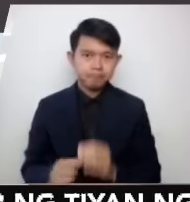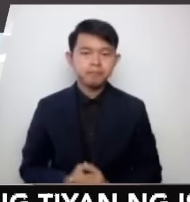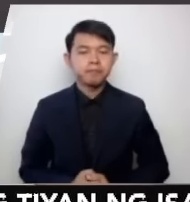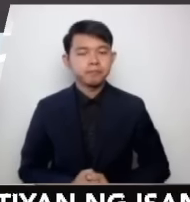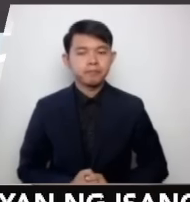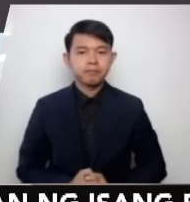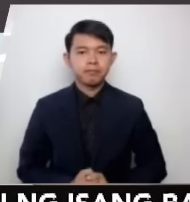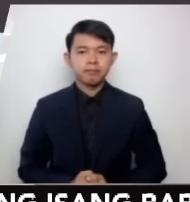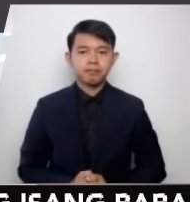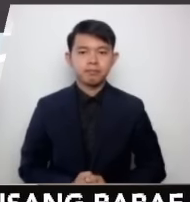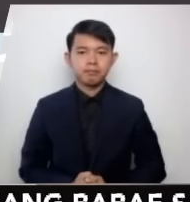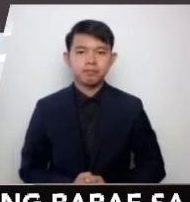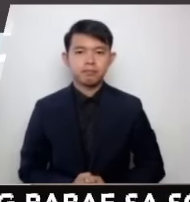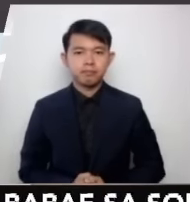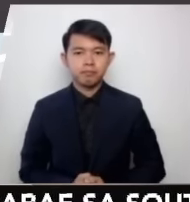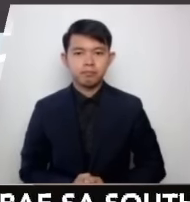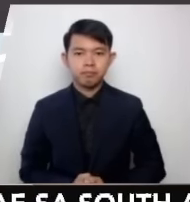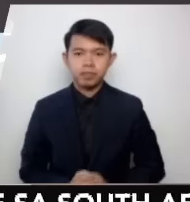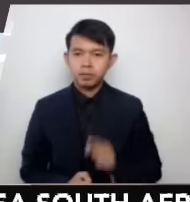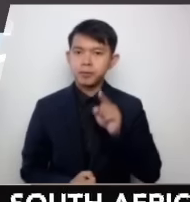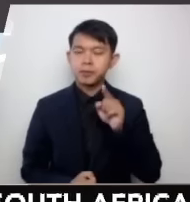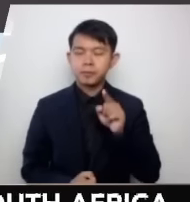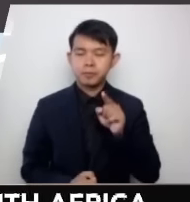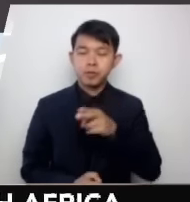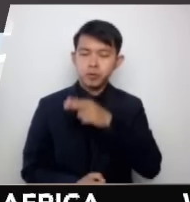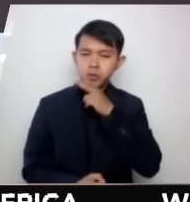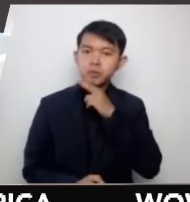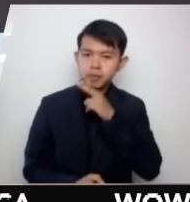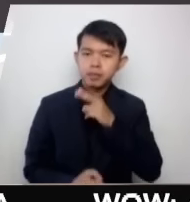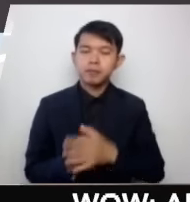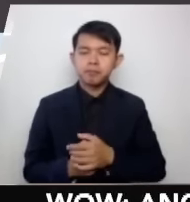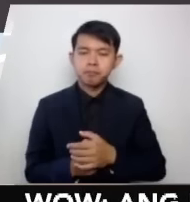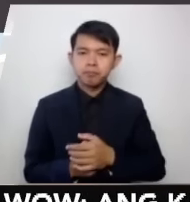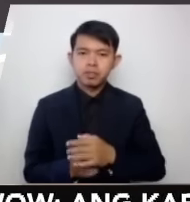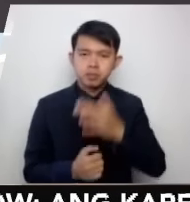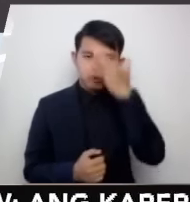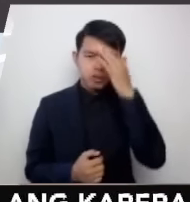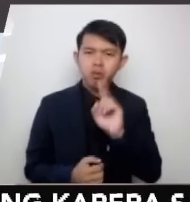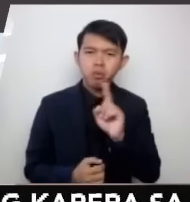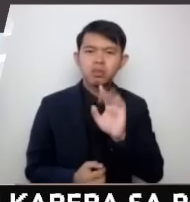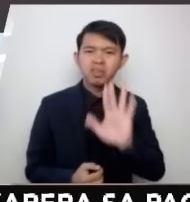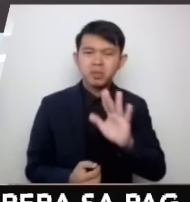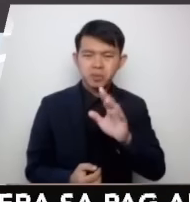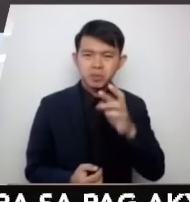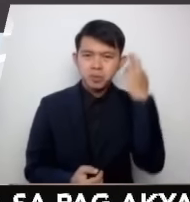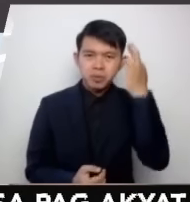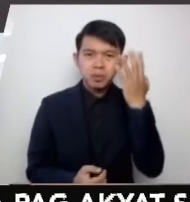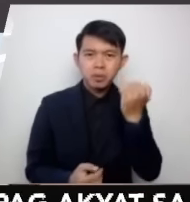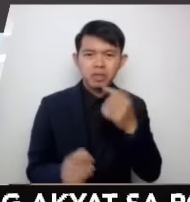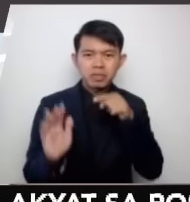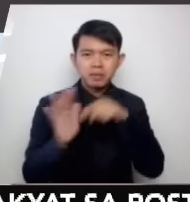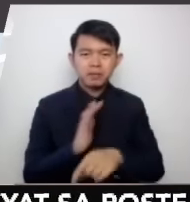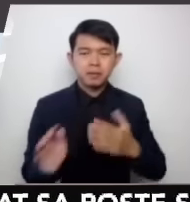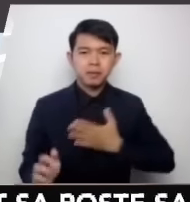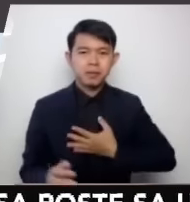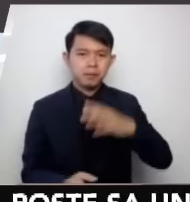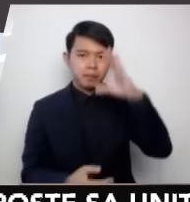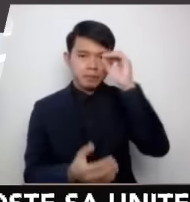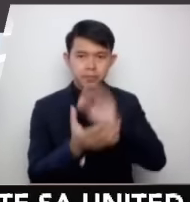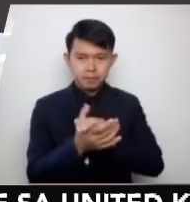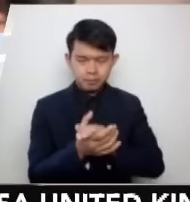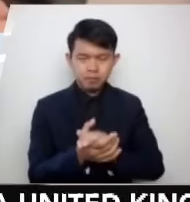kilala. Hindi ko alam kung anong rason mo para takain yung asawa ko. Ito, wala na. Wala na kami padre de